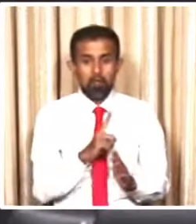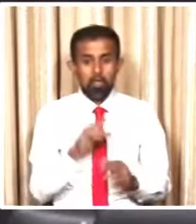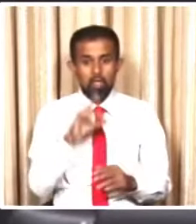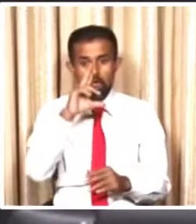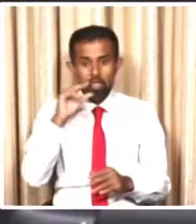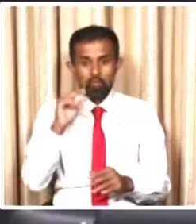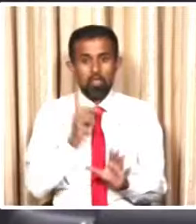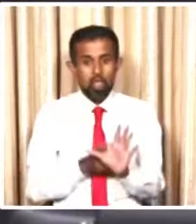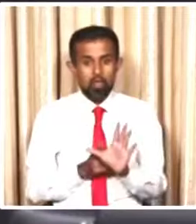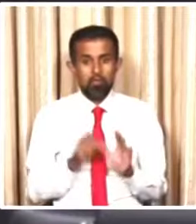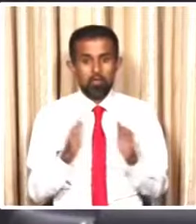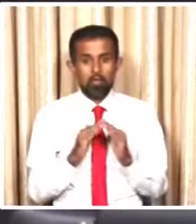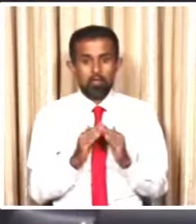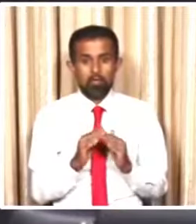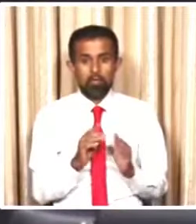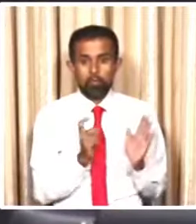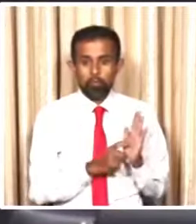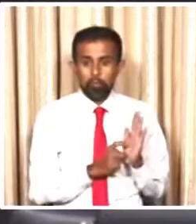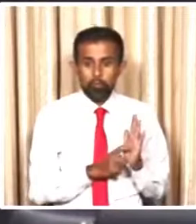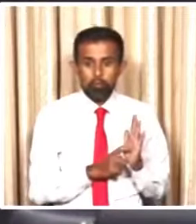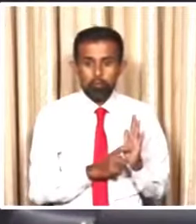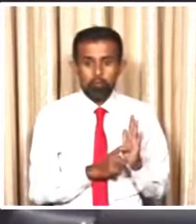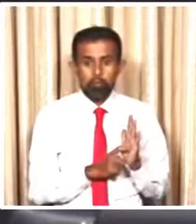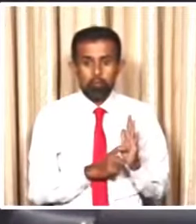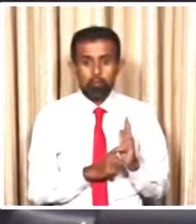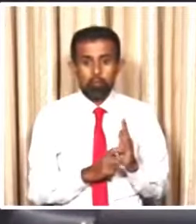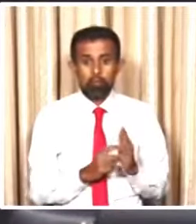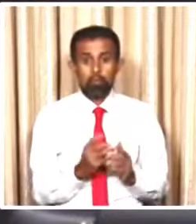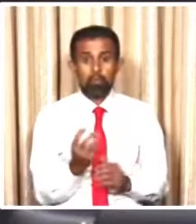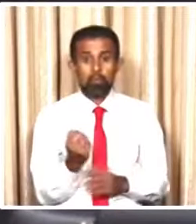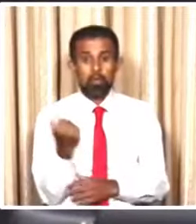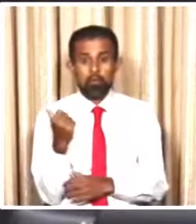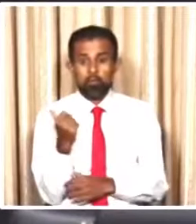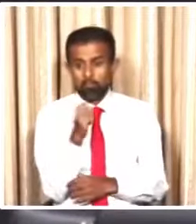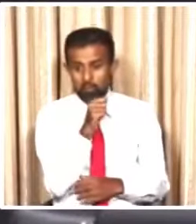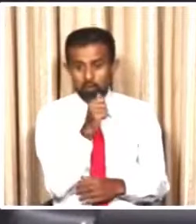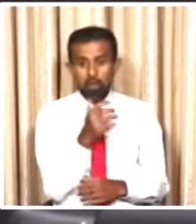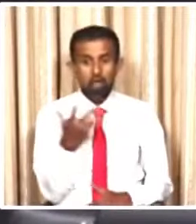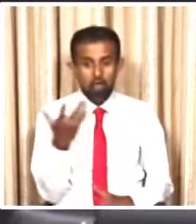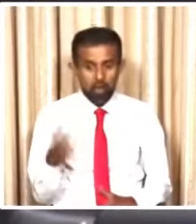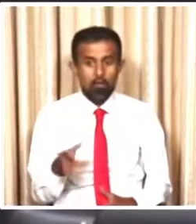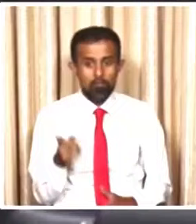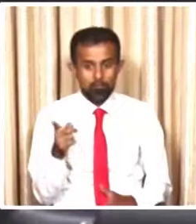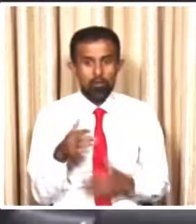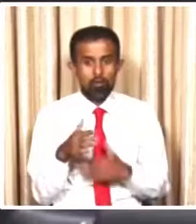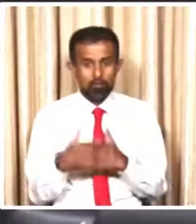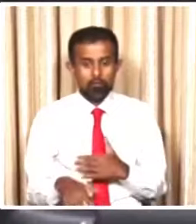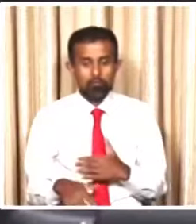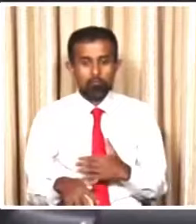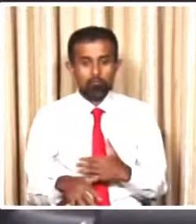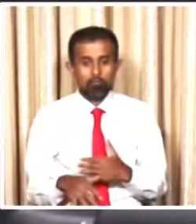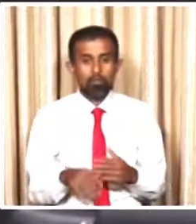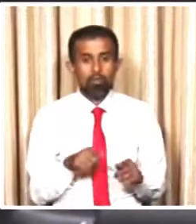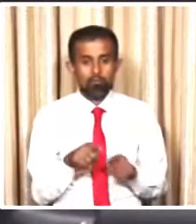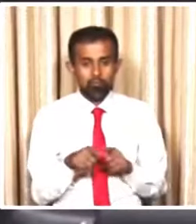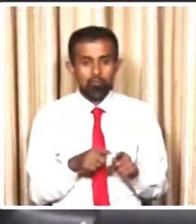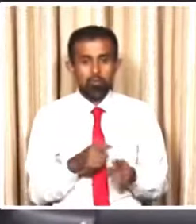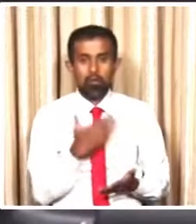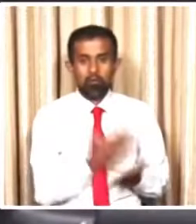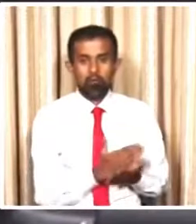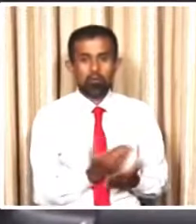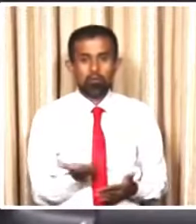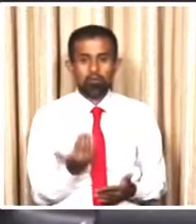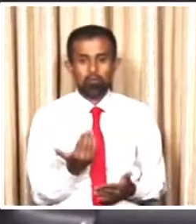හැන්දෑවේ හැම ගෙදරම කුකුලයි අර ගල් බෝතලේ අරගෙන පාටි දැම්ම ගෙවල් තියෙනවා. කරු කතානායකතුමනි මෙන්න මේක අපි නවත්තන්න